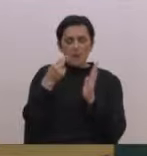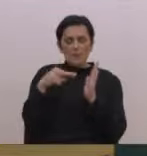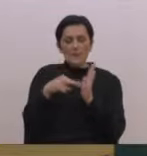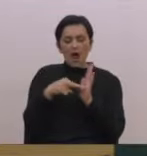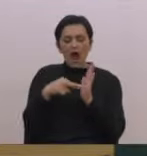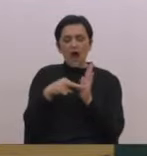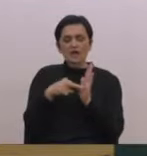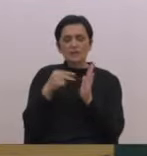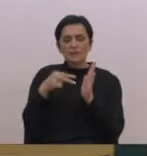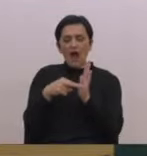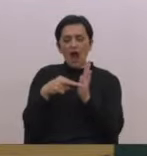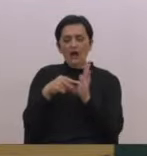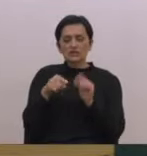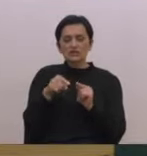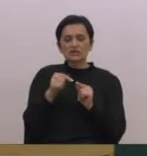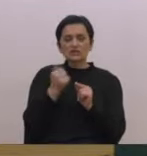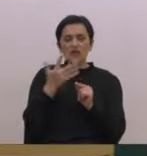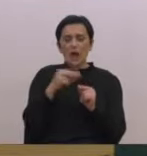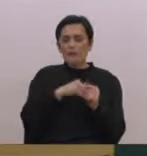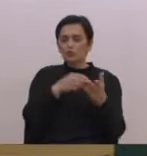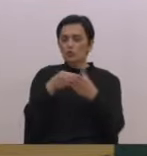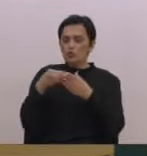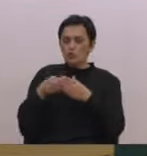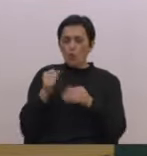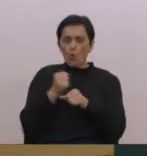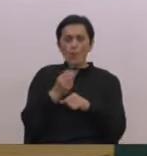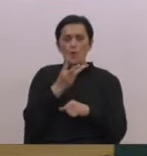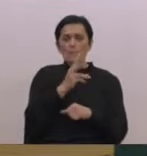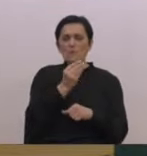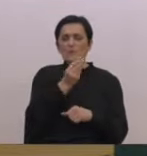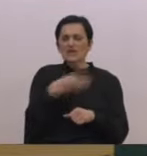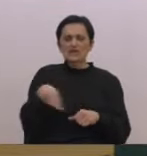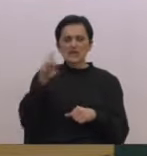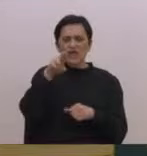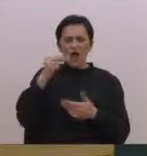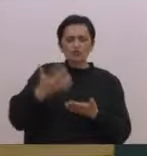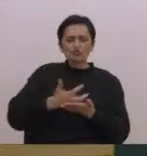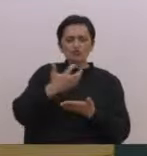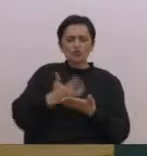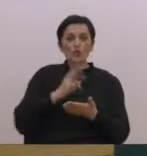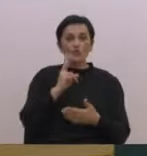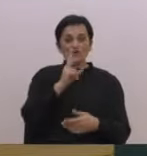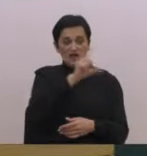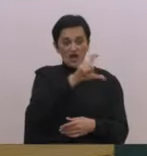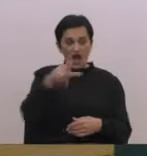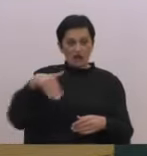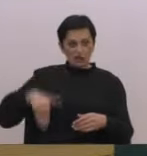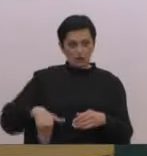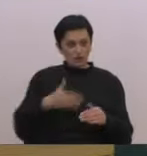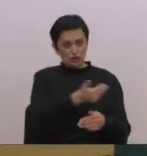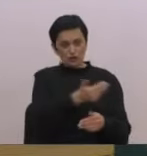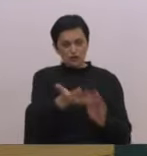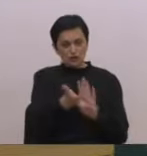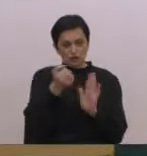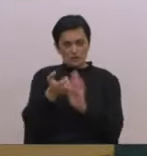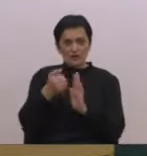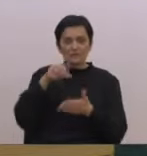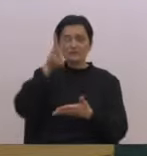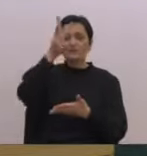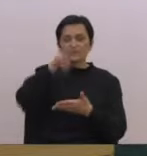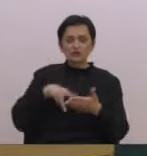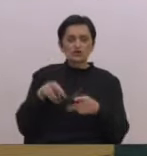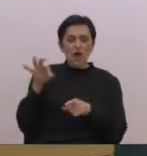at, pasta tarmoi bazandeni, me compania ketevs, miliarde pșou loben, vizgan, halhi și bidan. Machori, jarimem tanda ca și